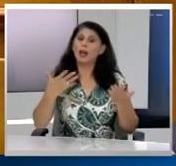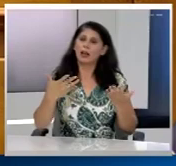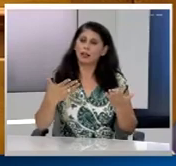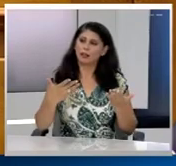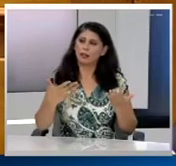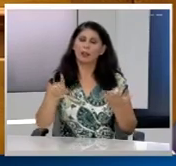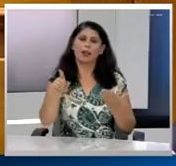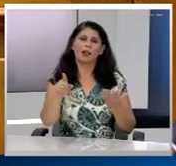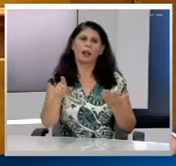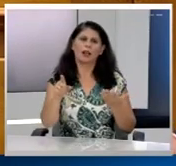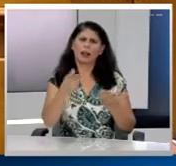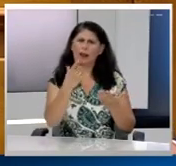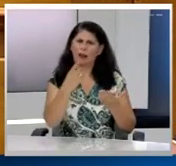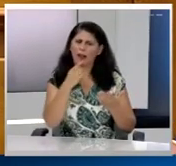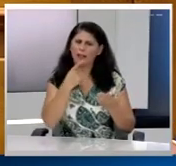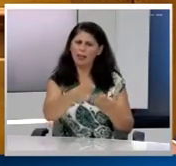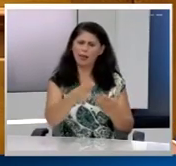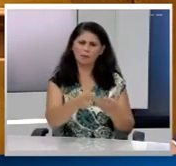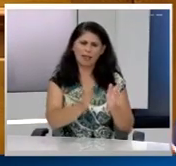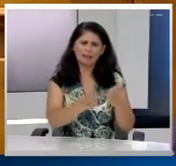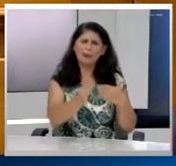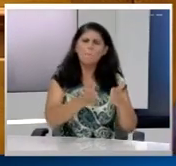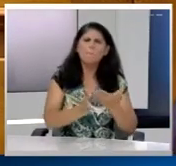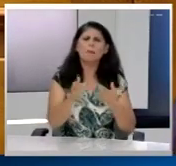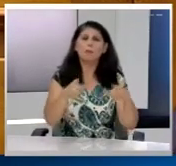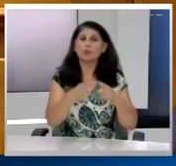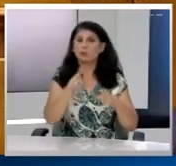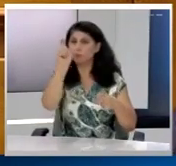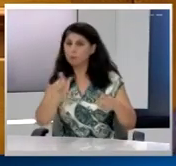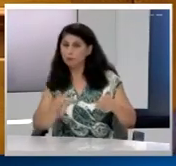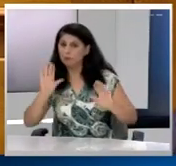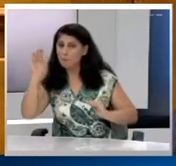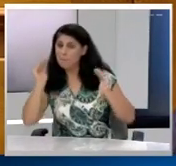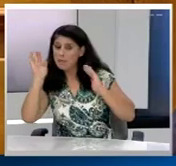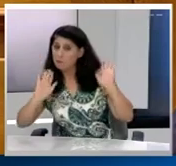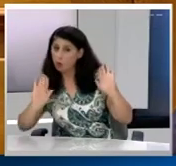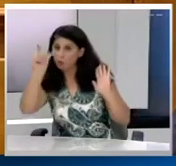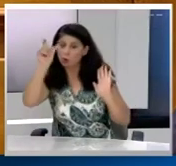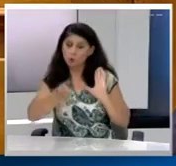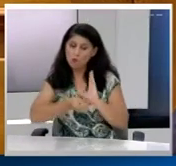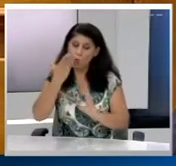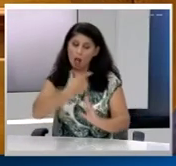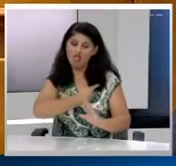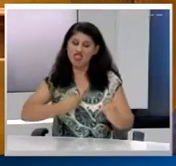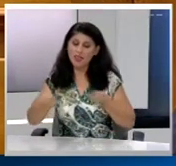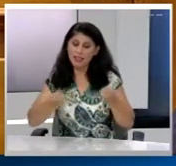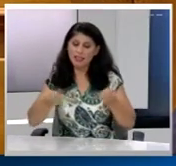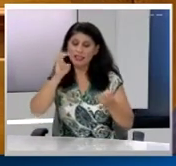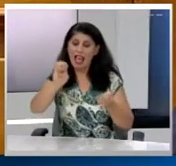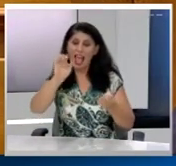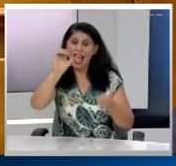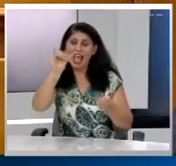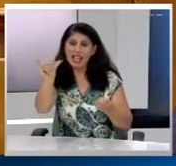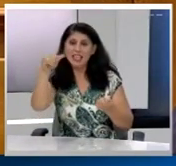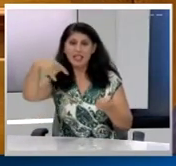Department of Music. Μήπως είναι μουσικός ο νέος διοικητής της ΕΕΠ, Δεν ξέρω. Αν